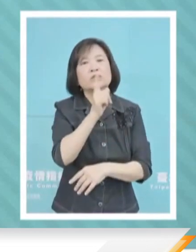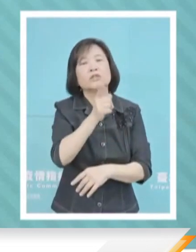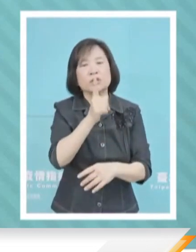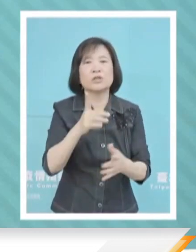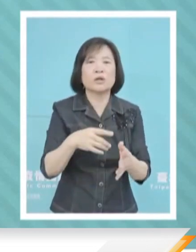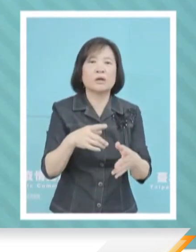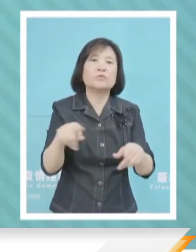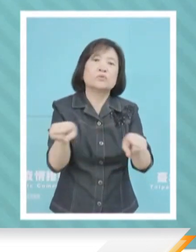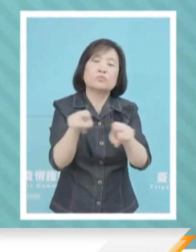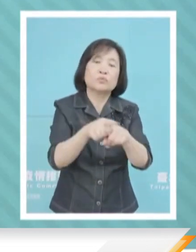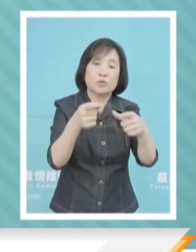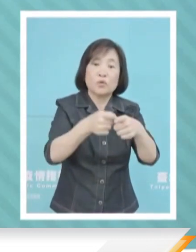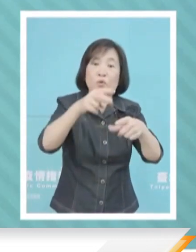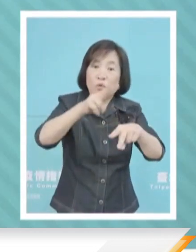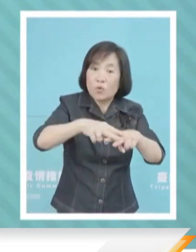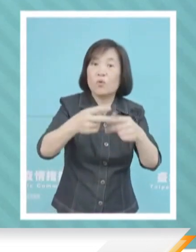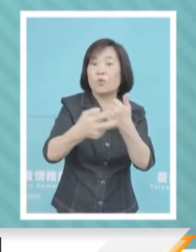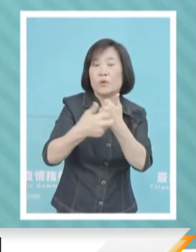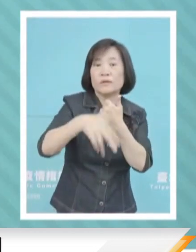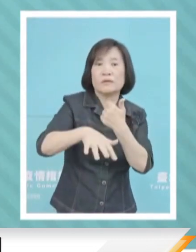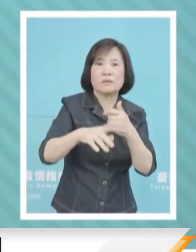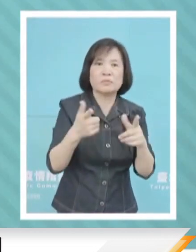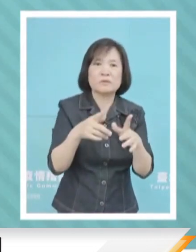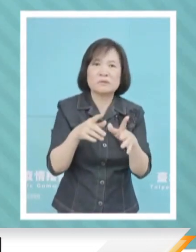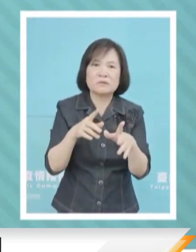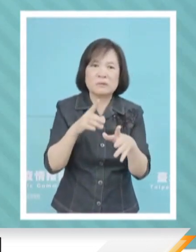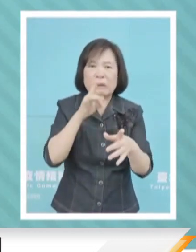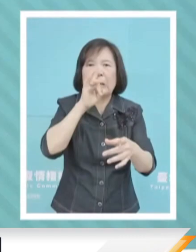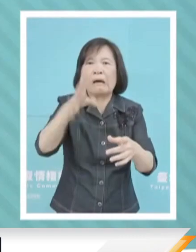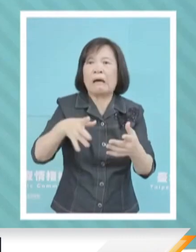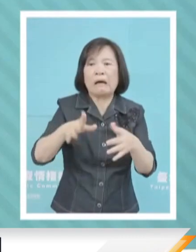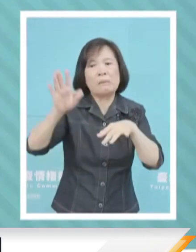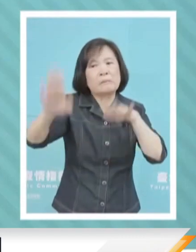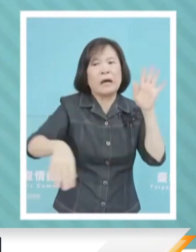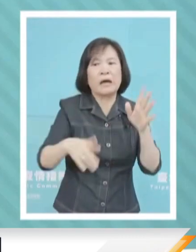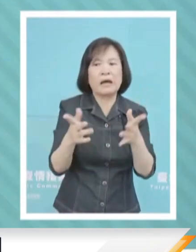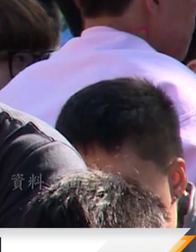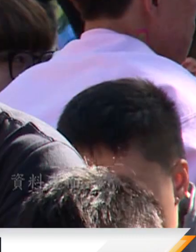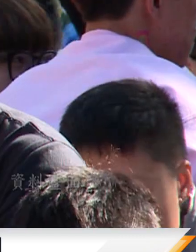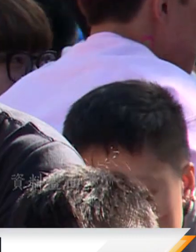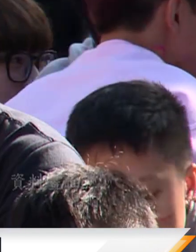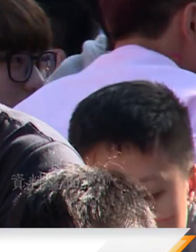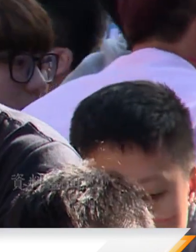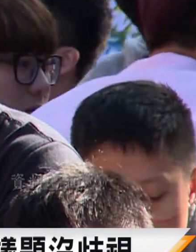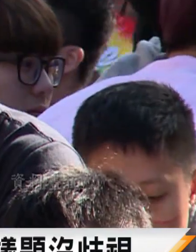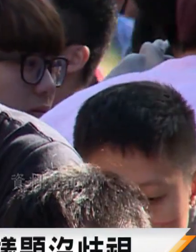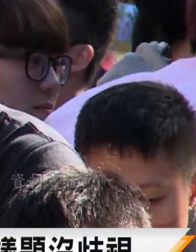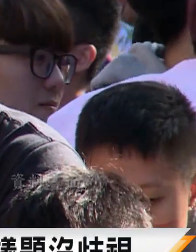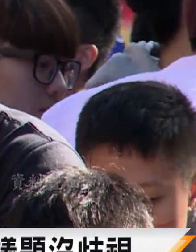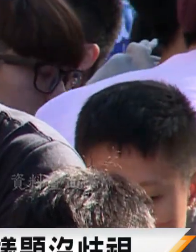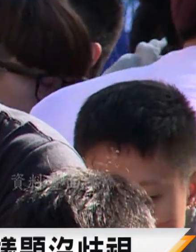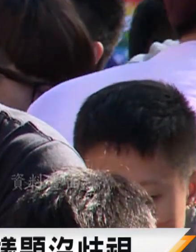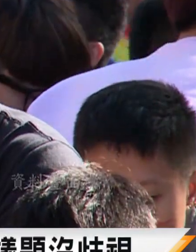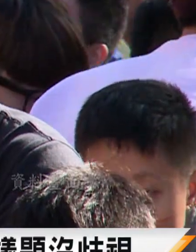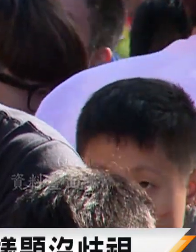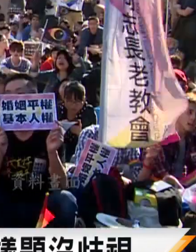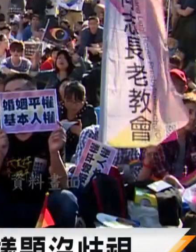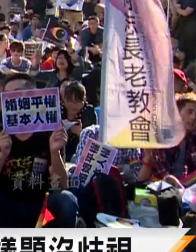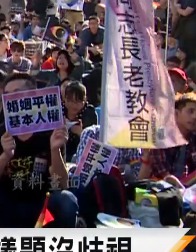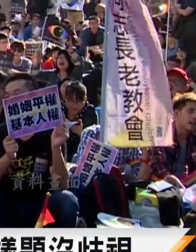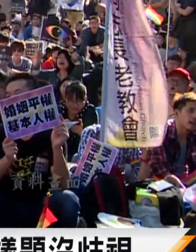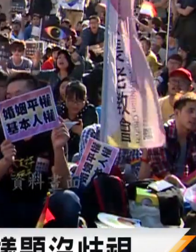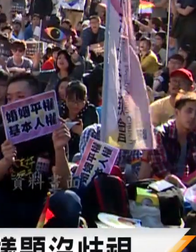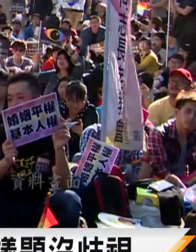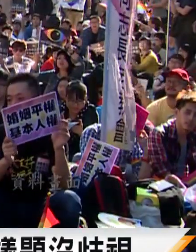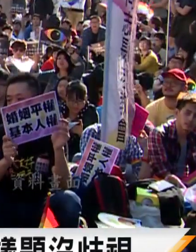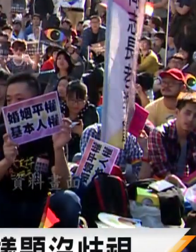当作是一个公卫的问题要处理，既没有污名，也没有歧视的意思了。 或许是怕又踩地雷，回答过程